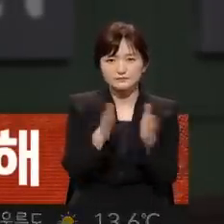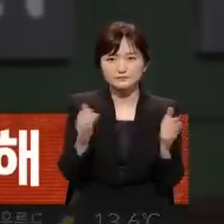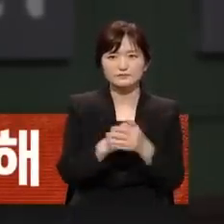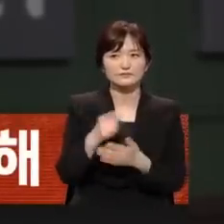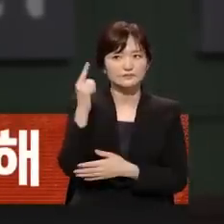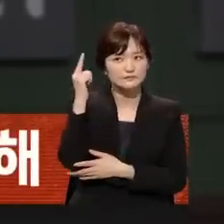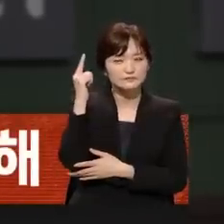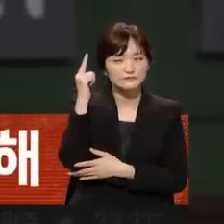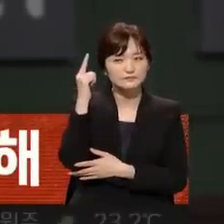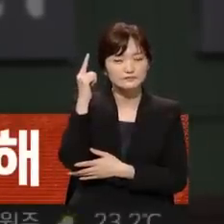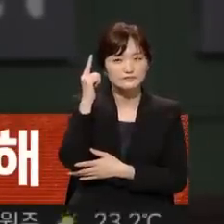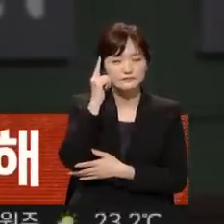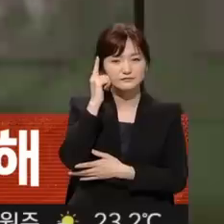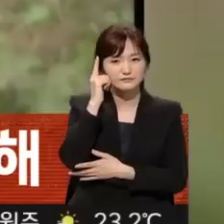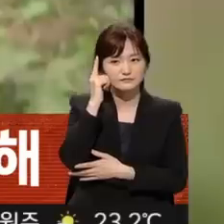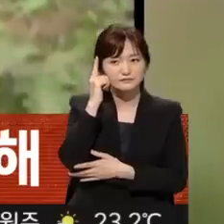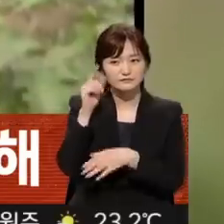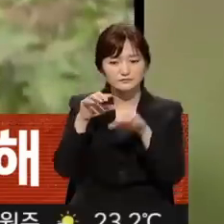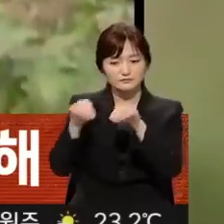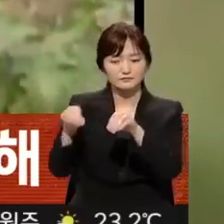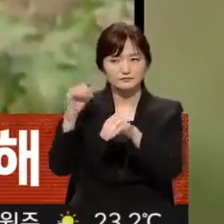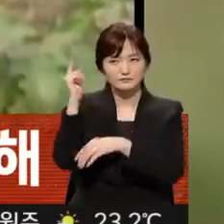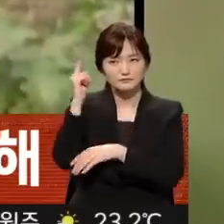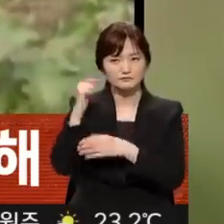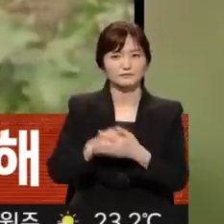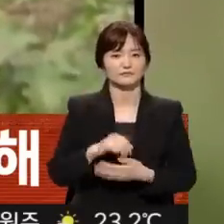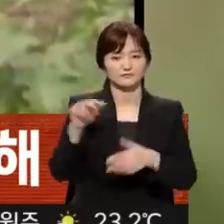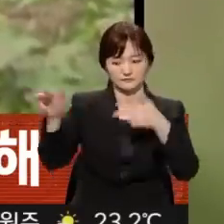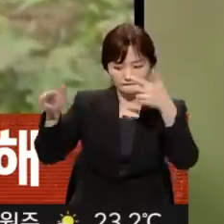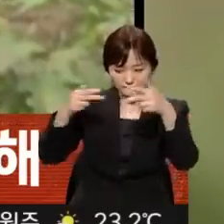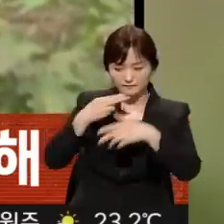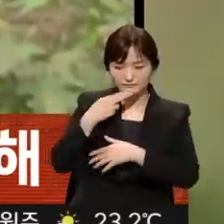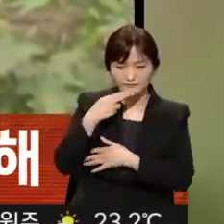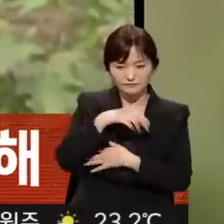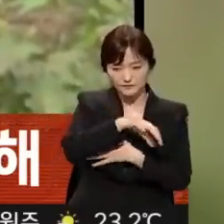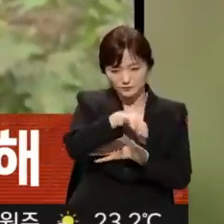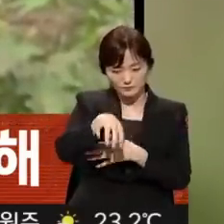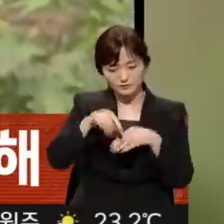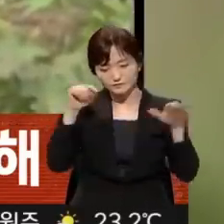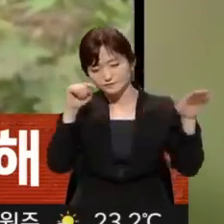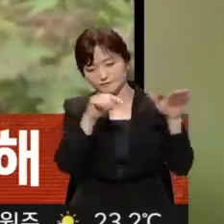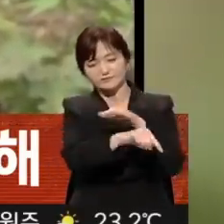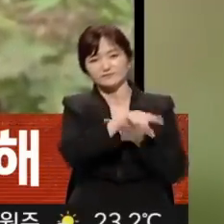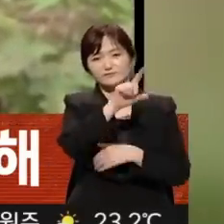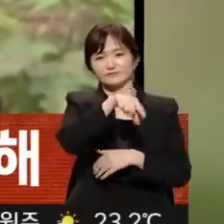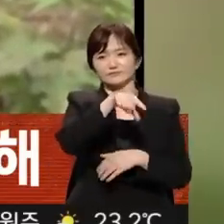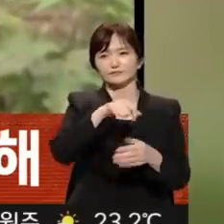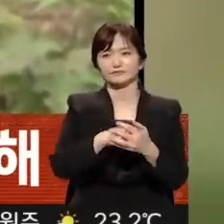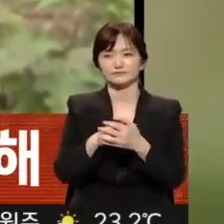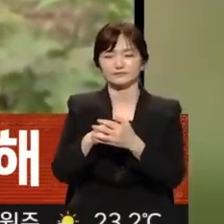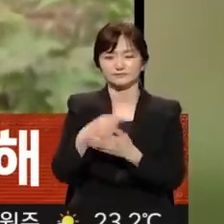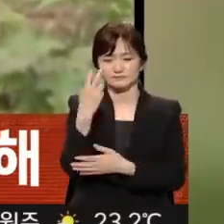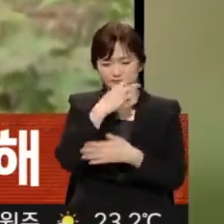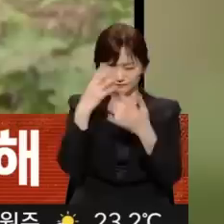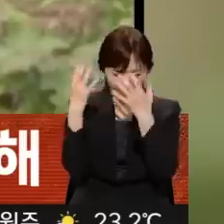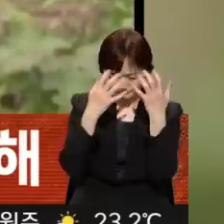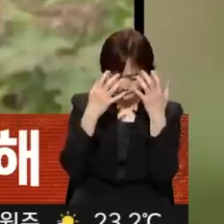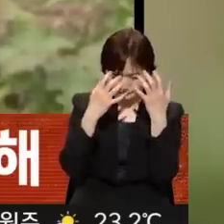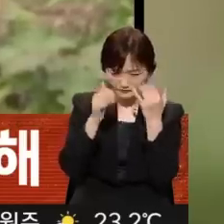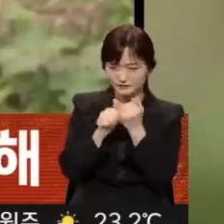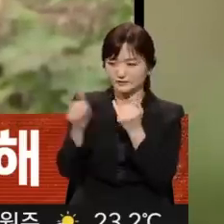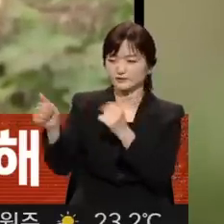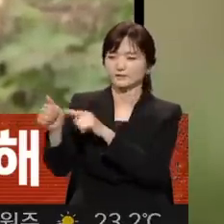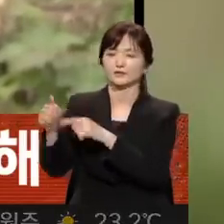하라는 둥, 또 CCTV 없는 가게를 가서 아내 카드를 쓰라는 둥, 이런 수사 혼선 주는 방법까지도 이 남편이 다 알려준